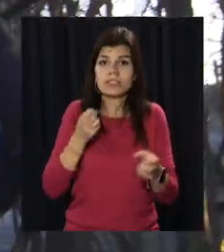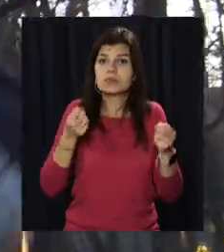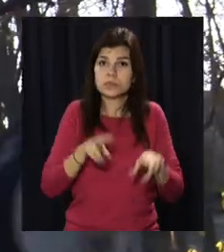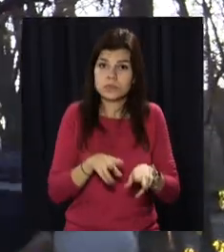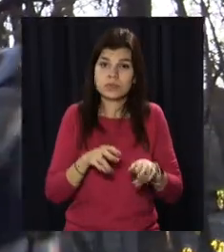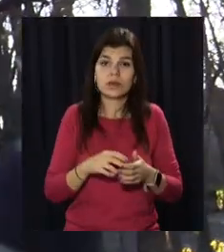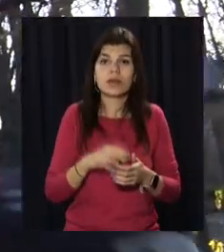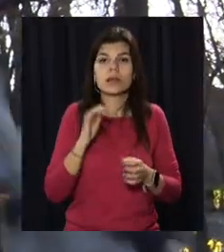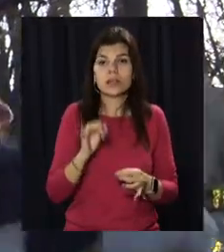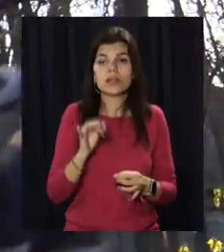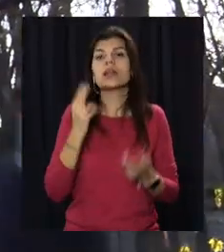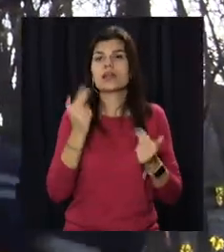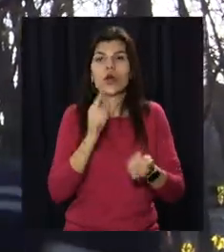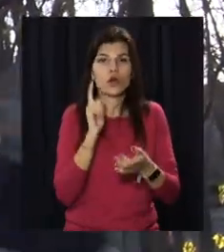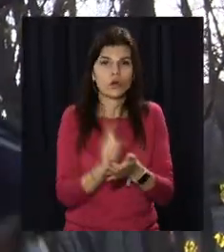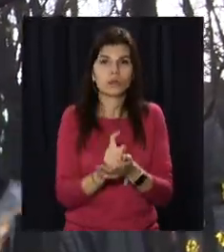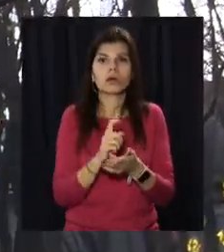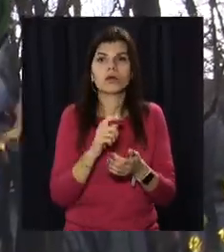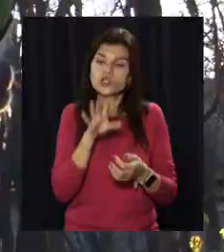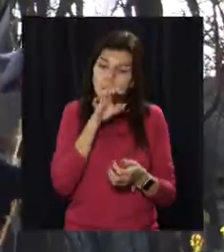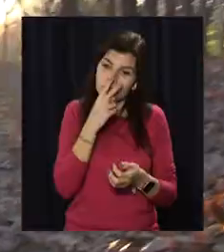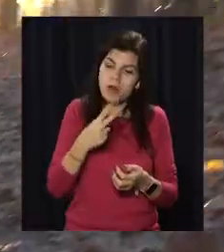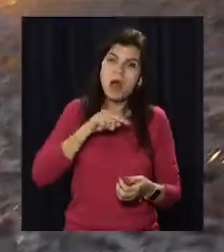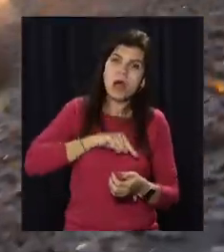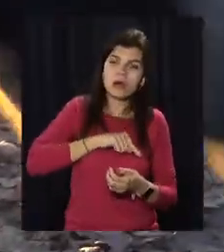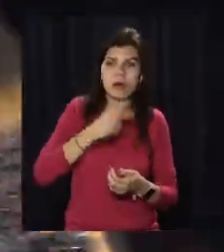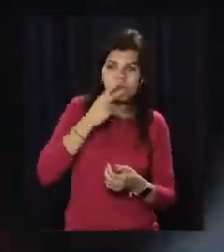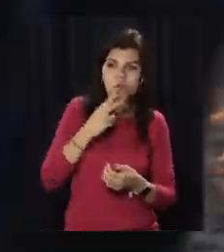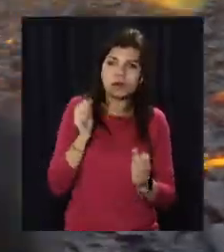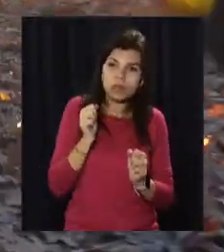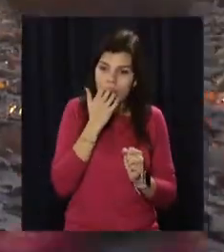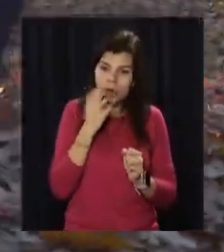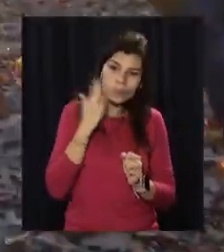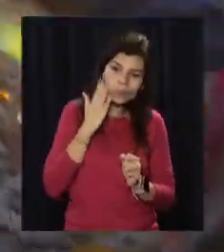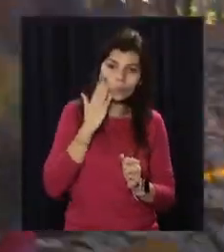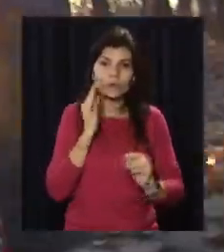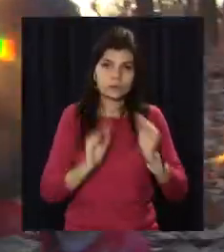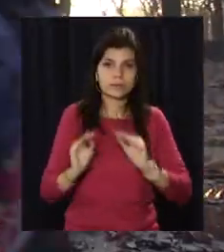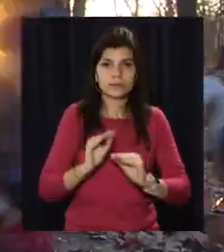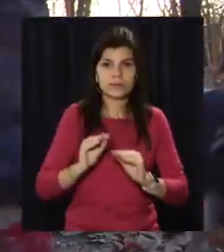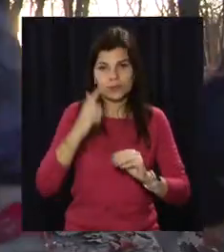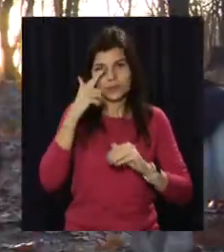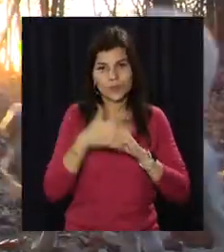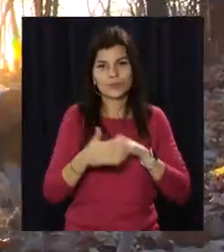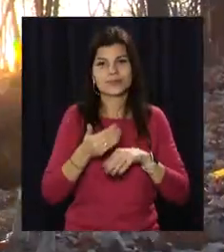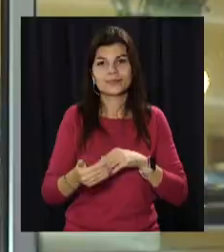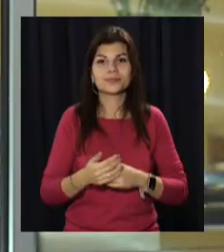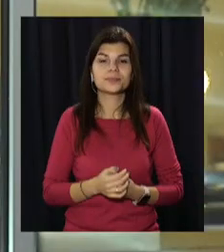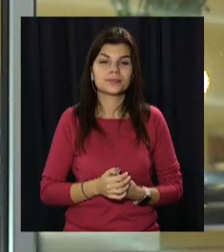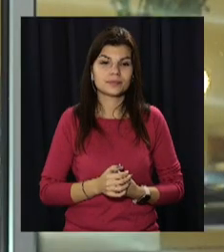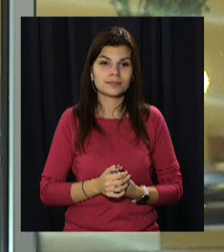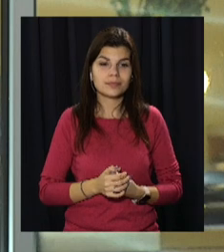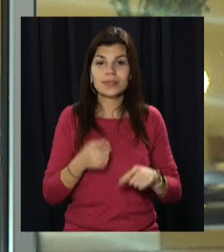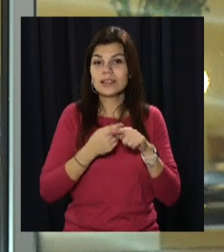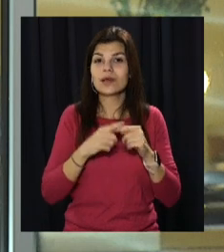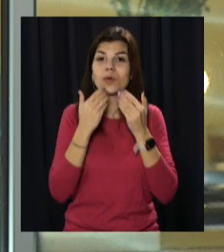проконсультуватися із спеціалістами. Та, звичайно, рахуватися із самим песиком. Дар'я Пшиша, Сергій Макаров, Open News, телеканал «Відкритий».